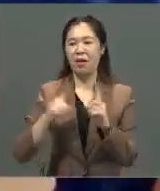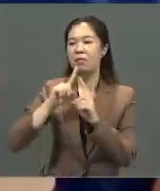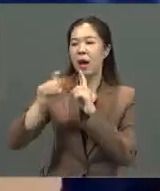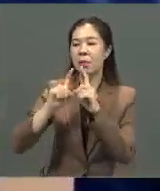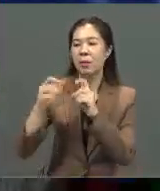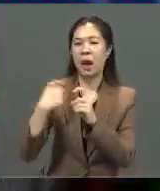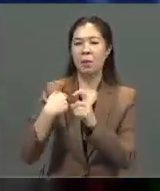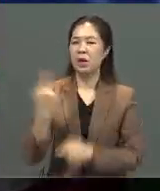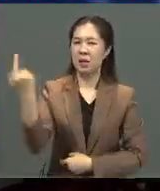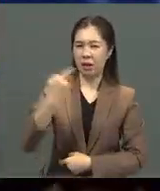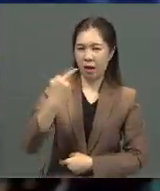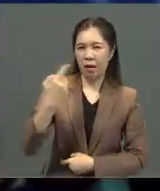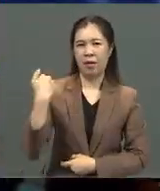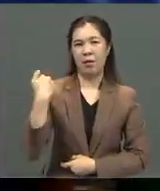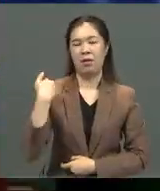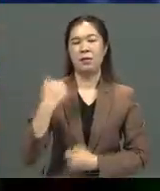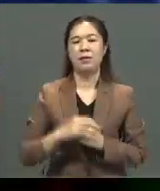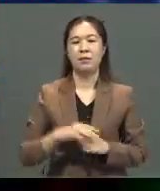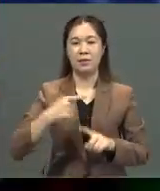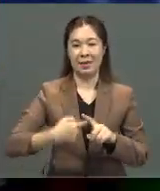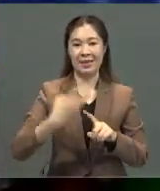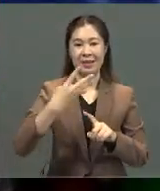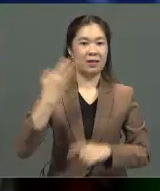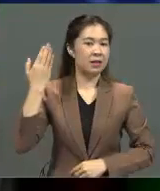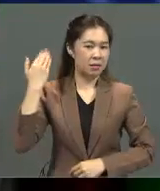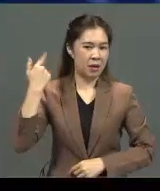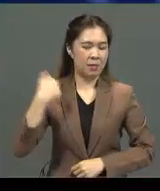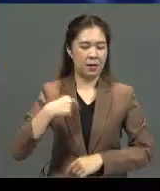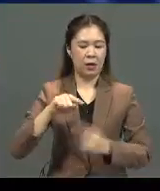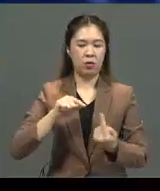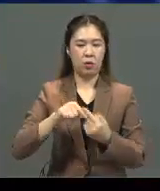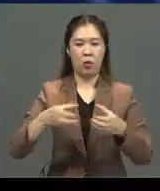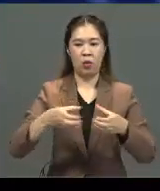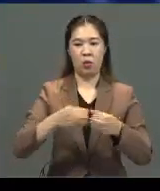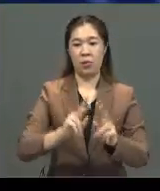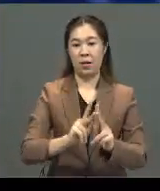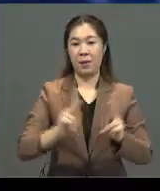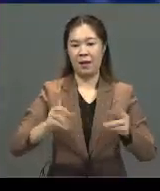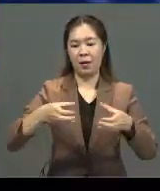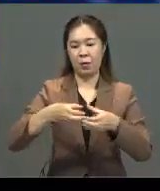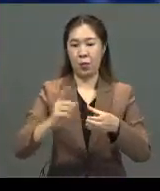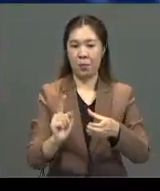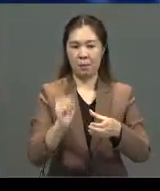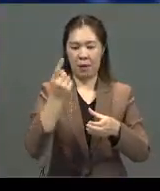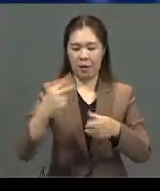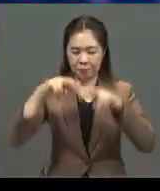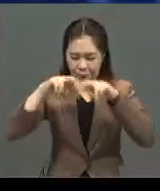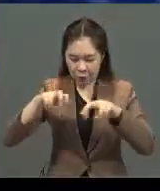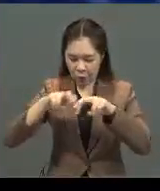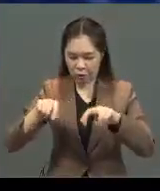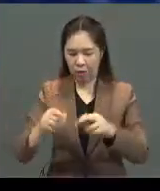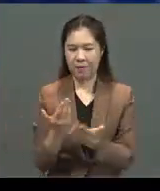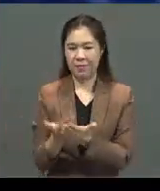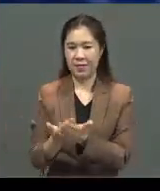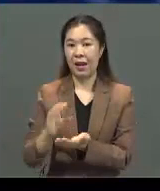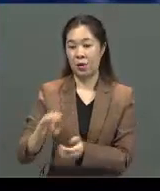าทอแล้วก็ชวนทะเลาะทุกครั้งจนเดือนเมษายนที่ผ่านมามีการเปลี่ยนคณะกรรมการกองทุนหมู่บ้านชุดใหม่และตรวจสอบพบว่าเงิน